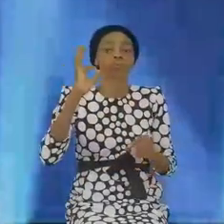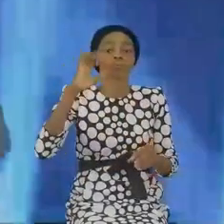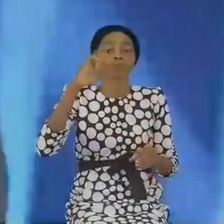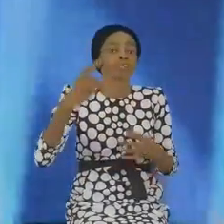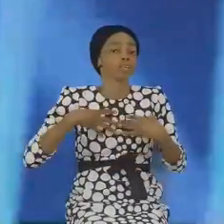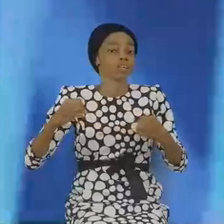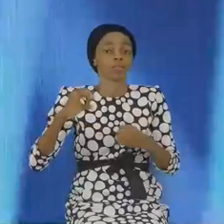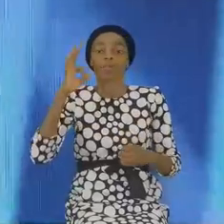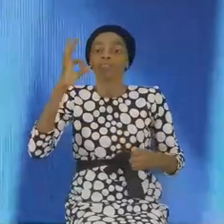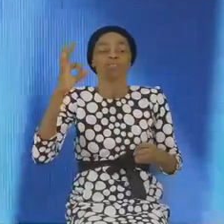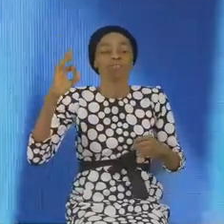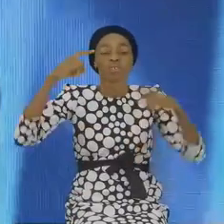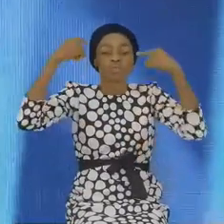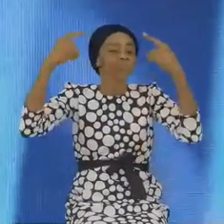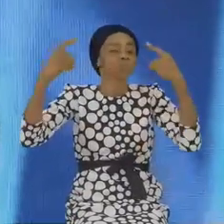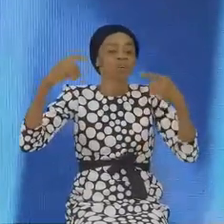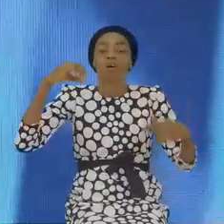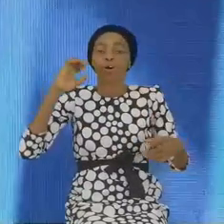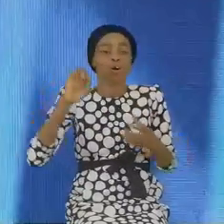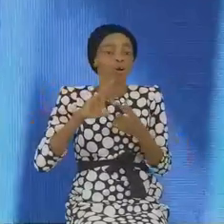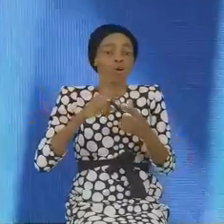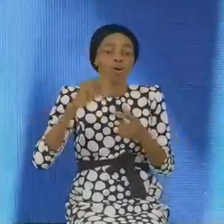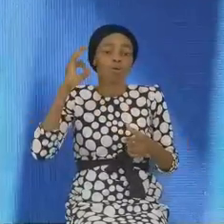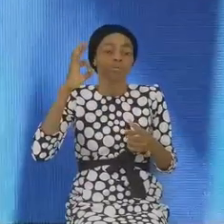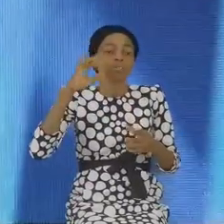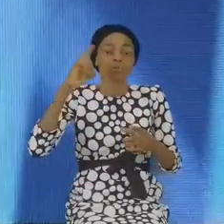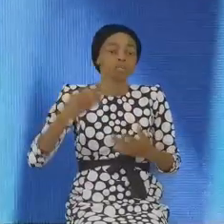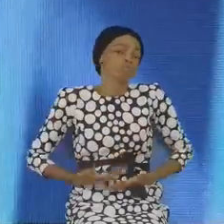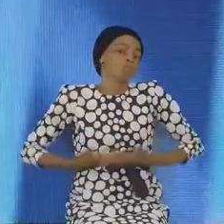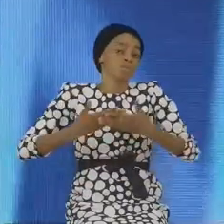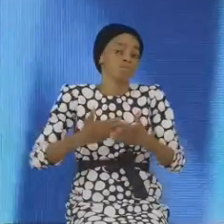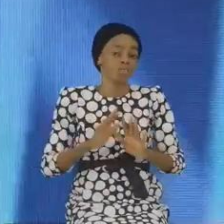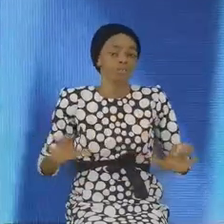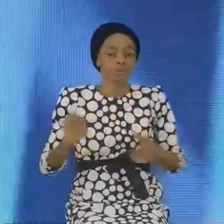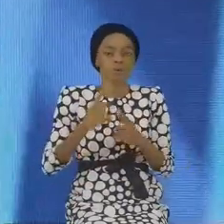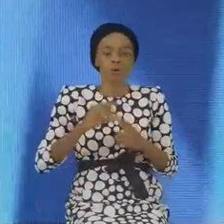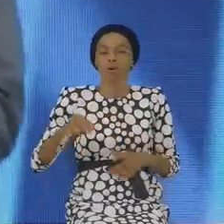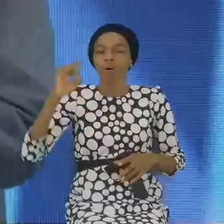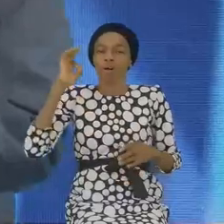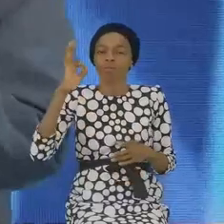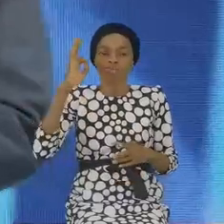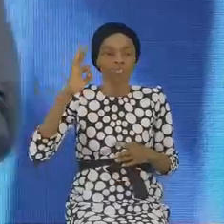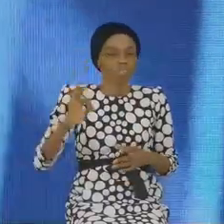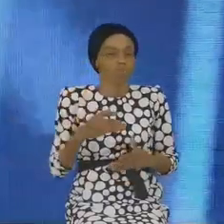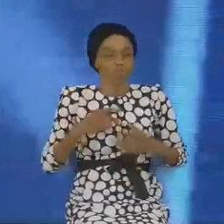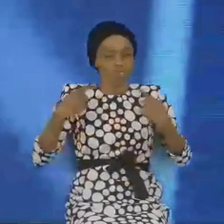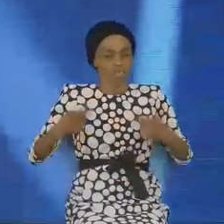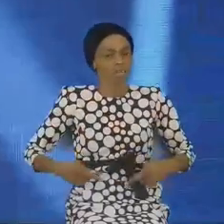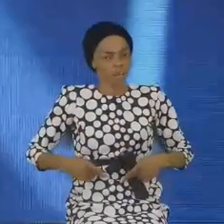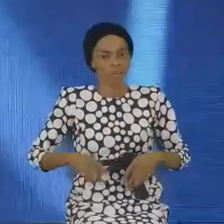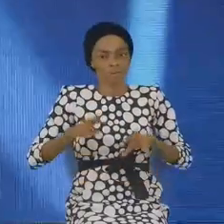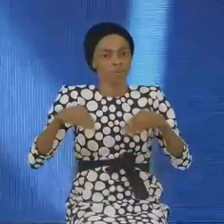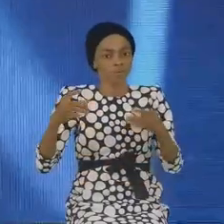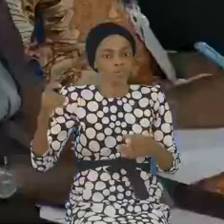ou parler seulement de porter des enfants ou des miracles physiques ou naturels. Il veut que nous leur enseignions